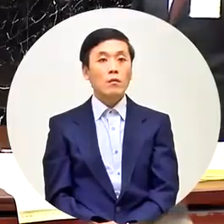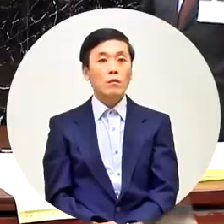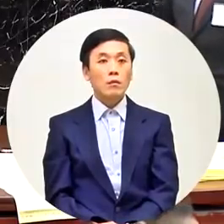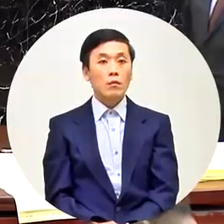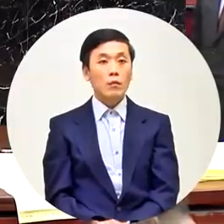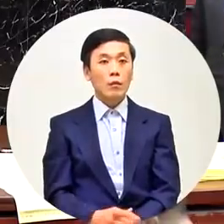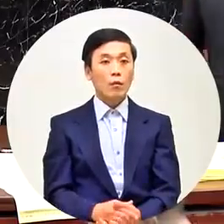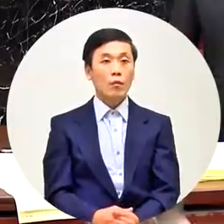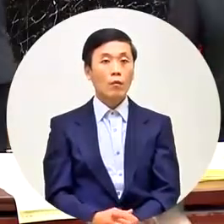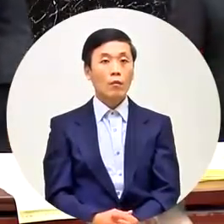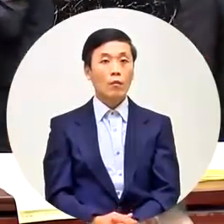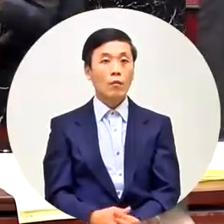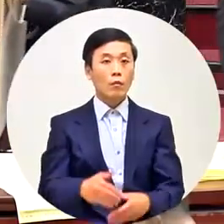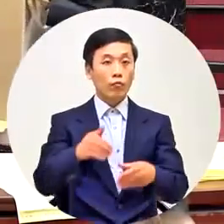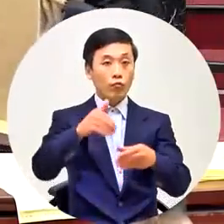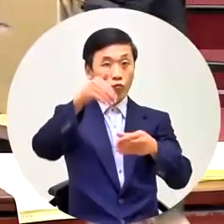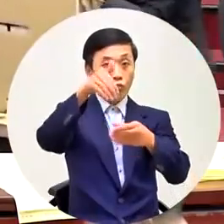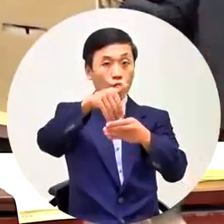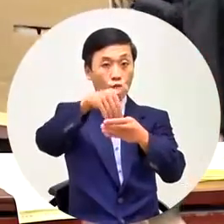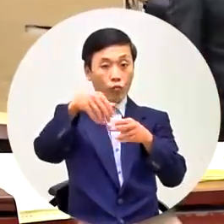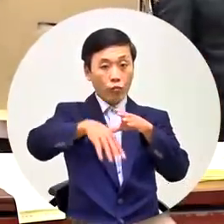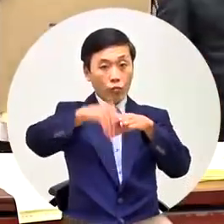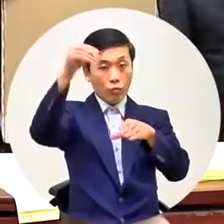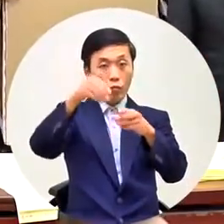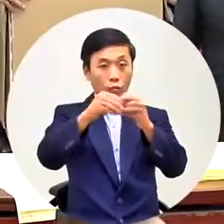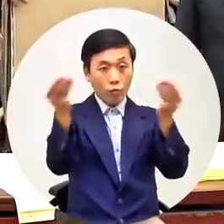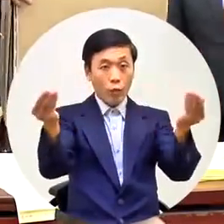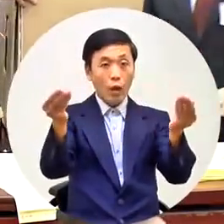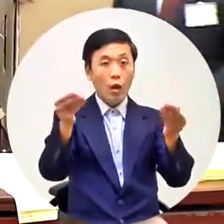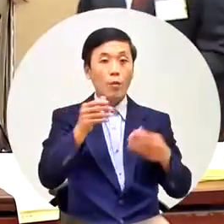开票完成。阿明，对不起。